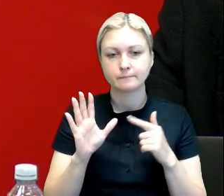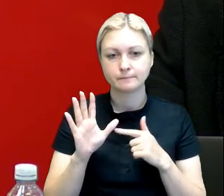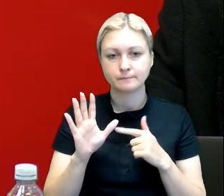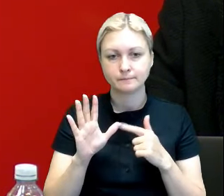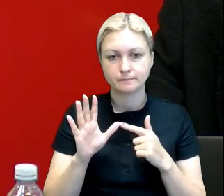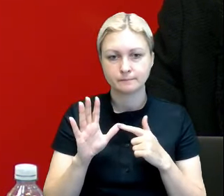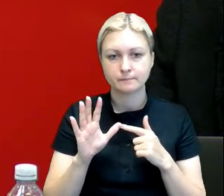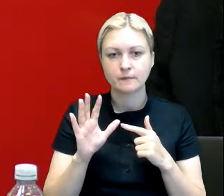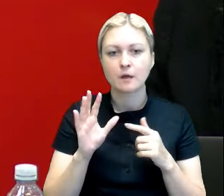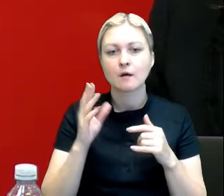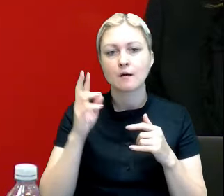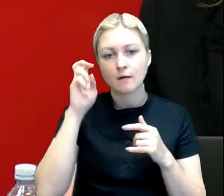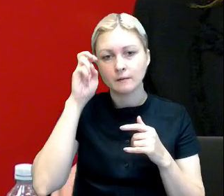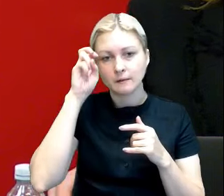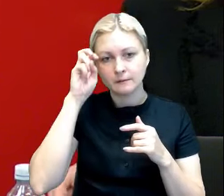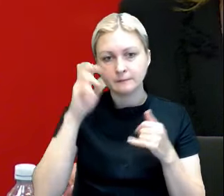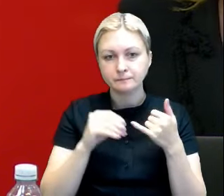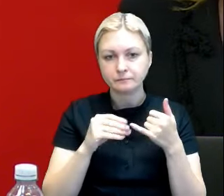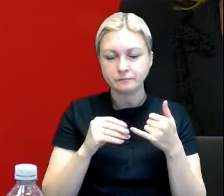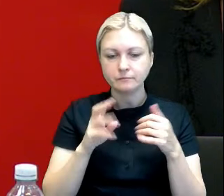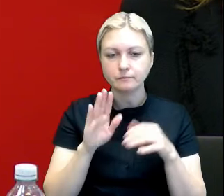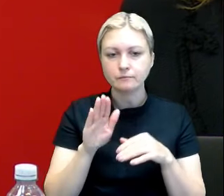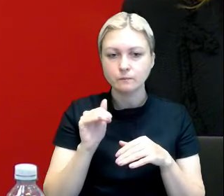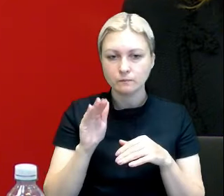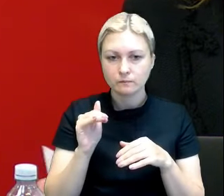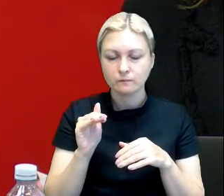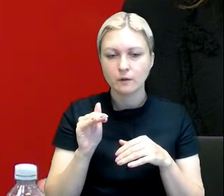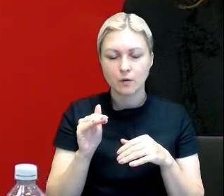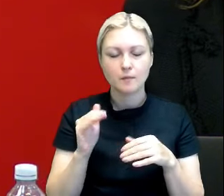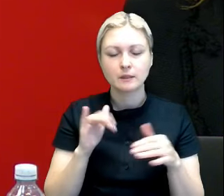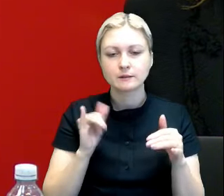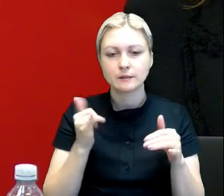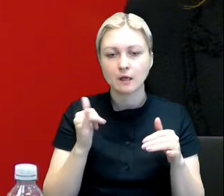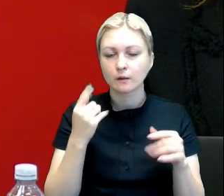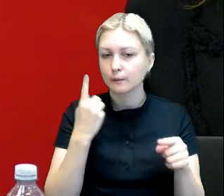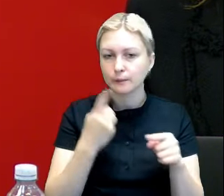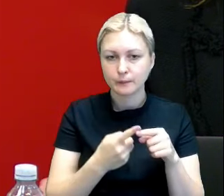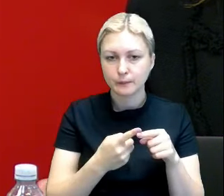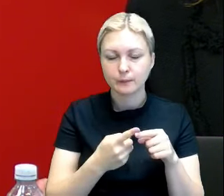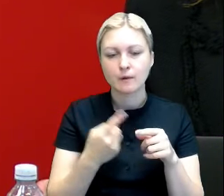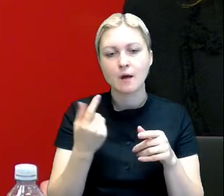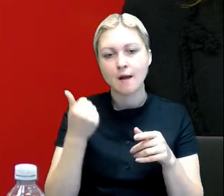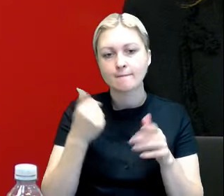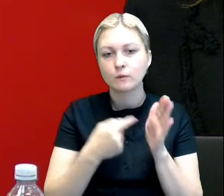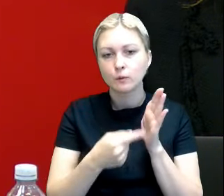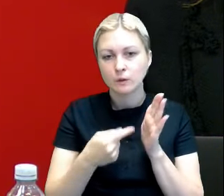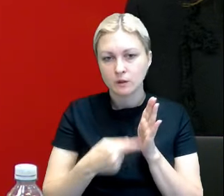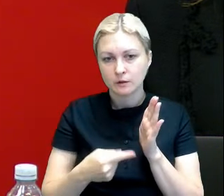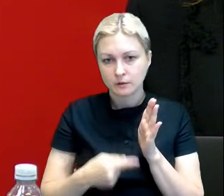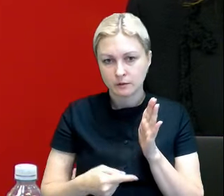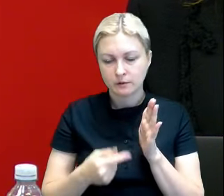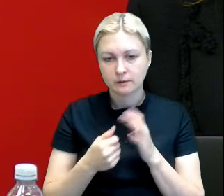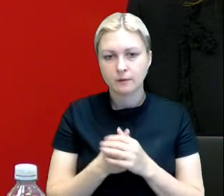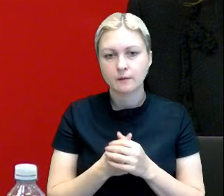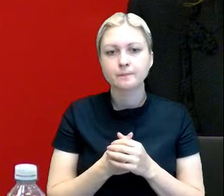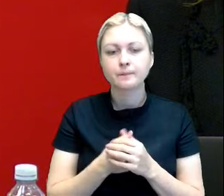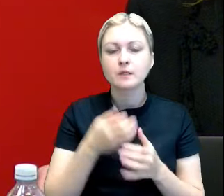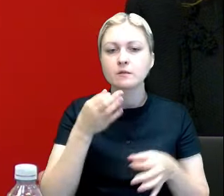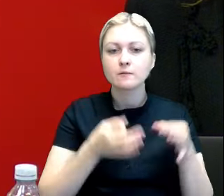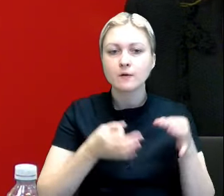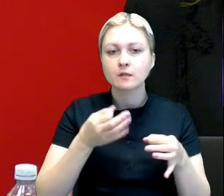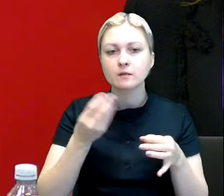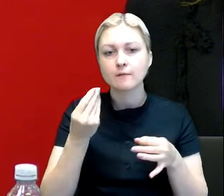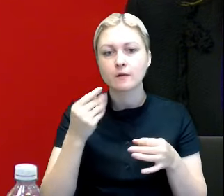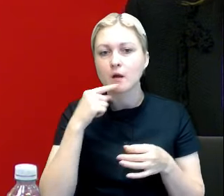už valstybės žemės nuomą pripažinimo beviltiškomis ir jų nurašymo klausimas buvo svarstytas ir jam pritarta finansų ir